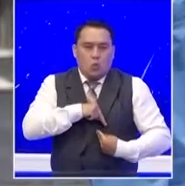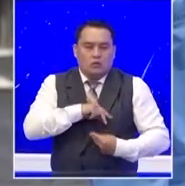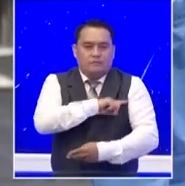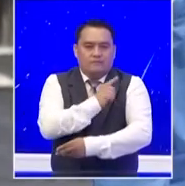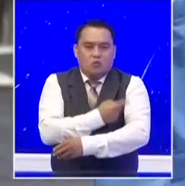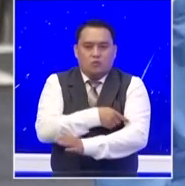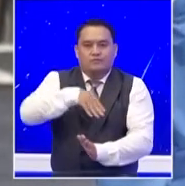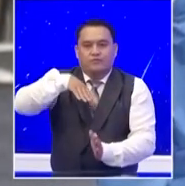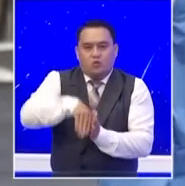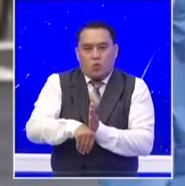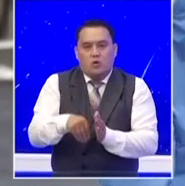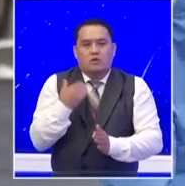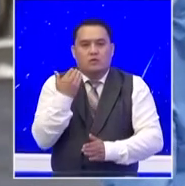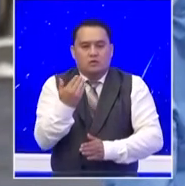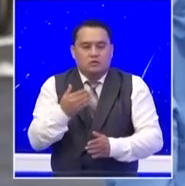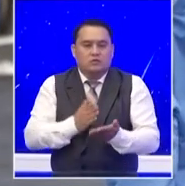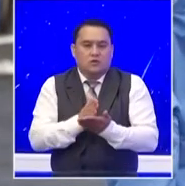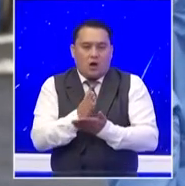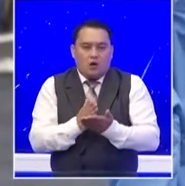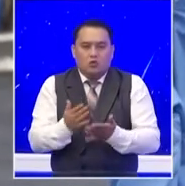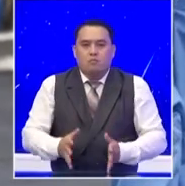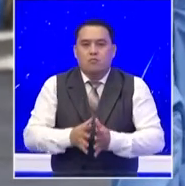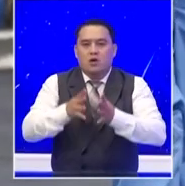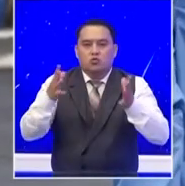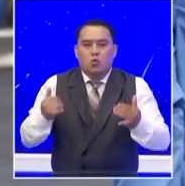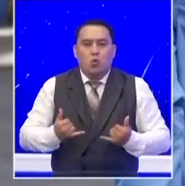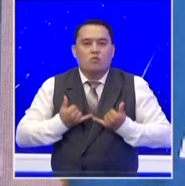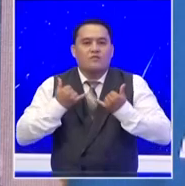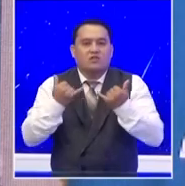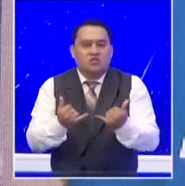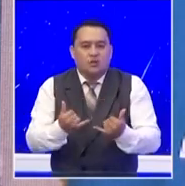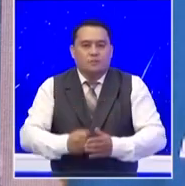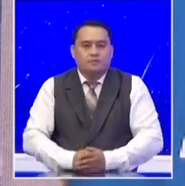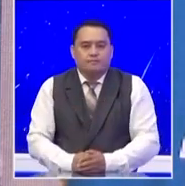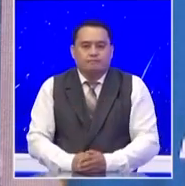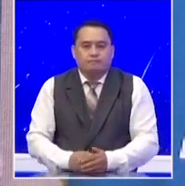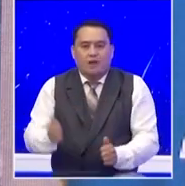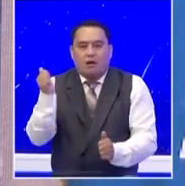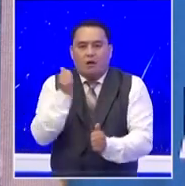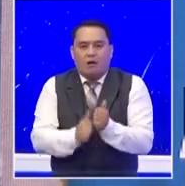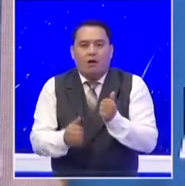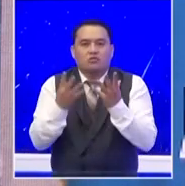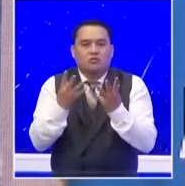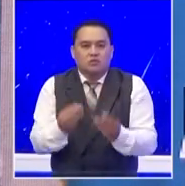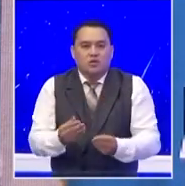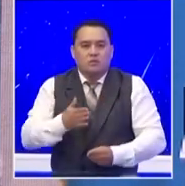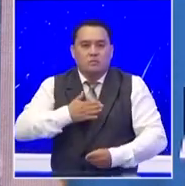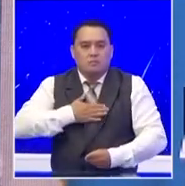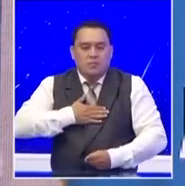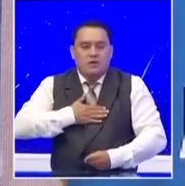рук. Вклад каждого из них заслуживает большого уважения. Каждый день мы являемся